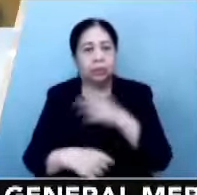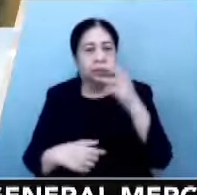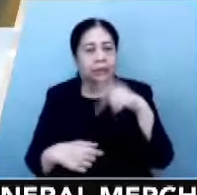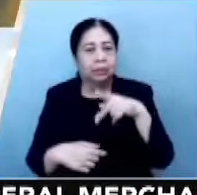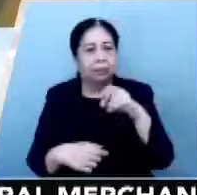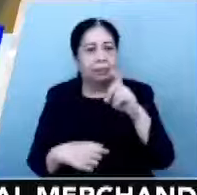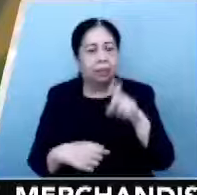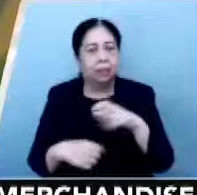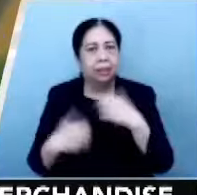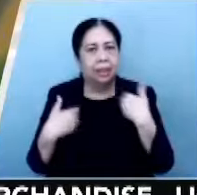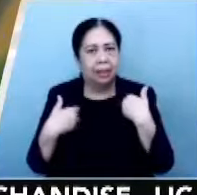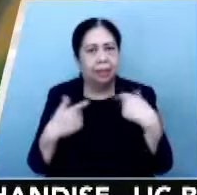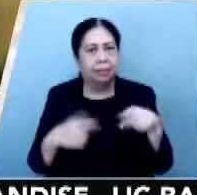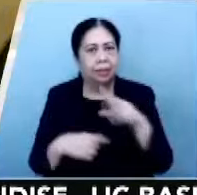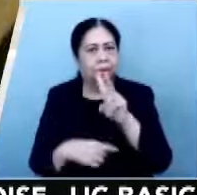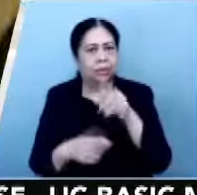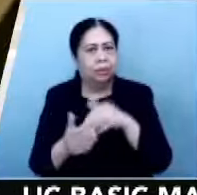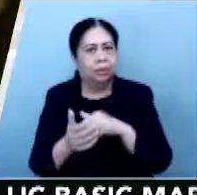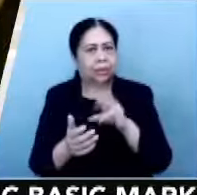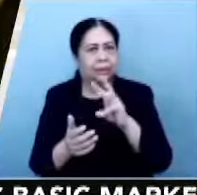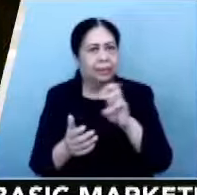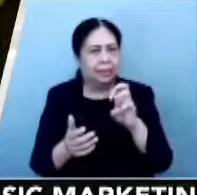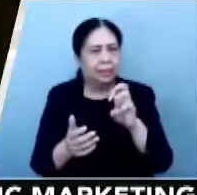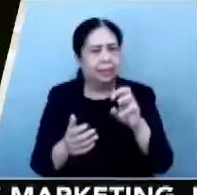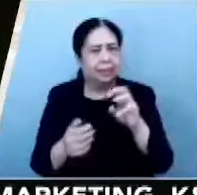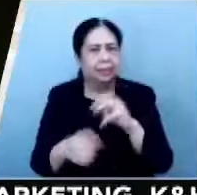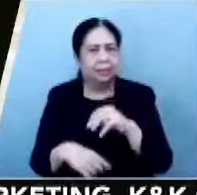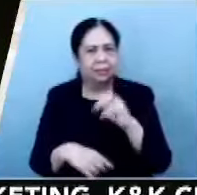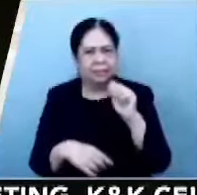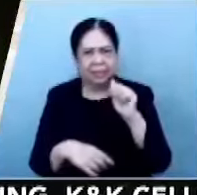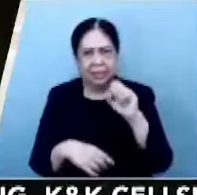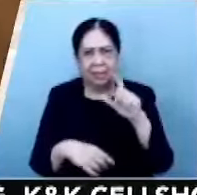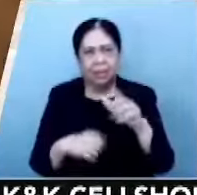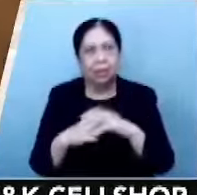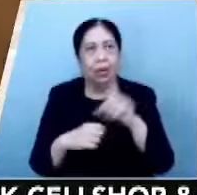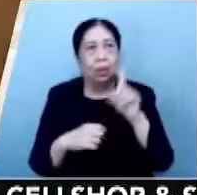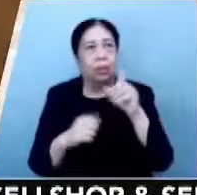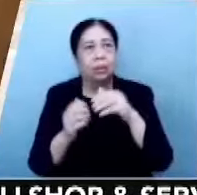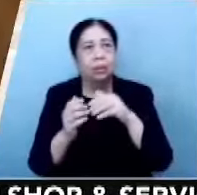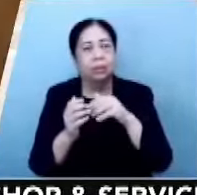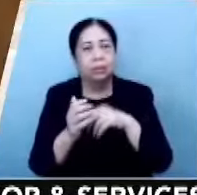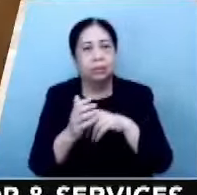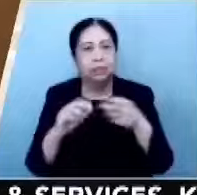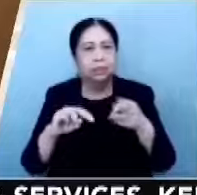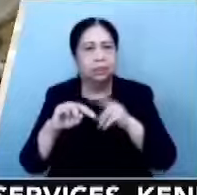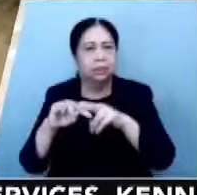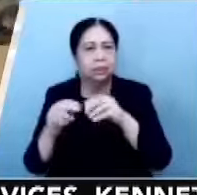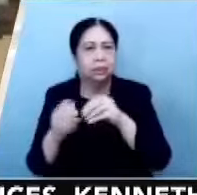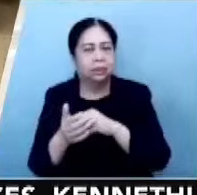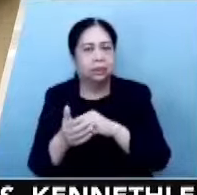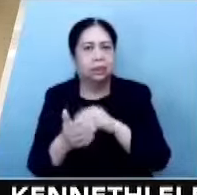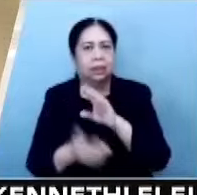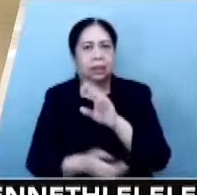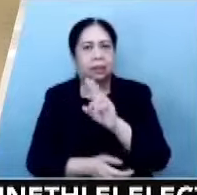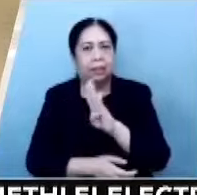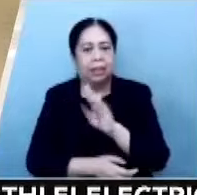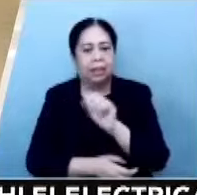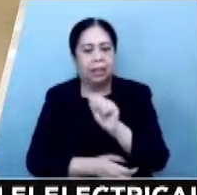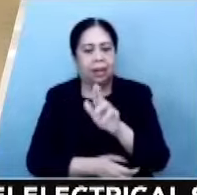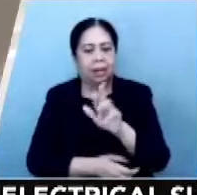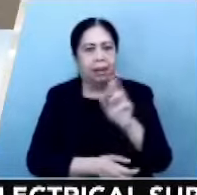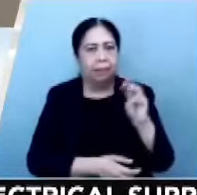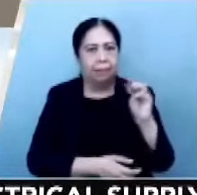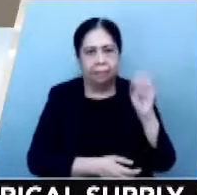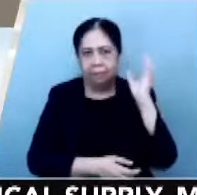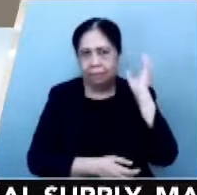nakapagtala na ng 2,600 na kaso. Mahigit 1,400 na kaso rito ay naitala sa BARMM. Katunayan,